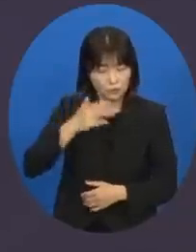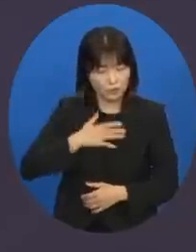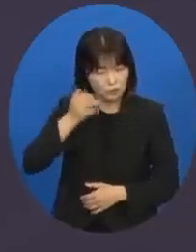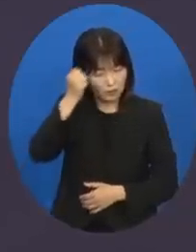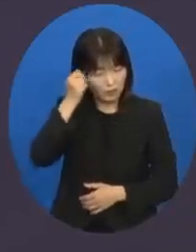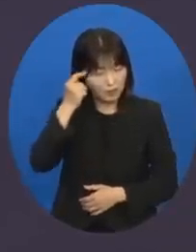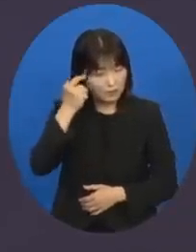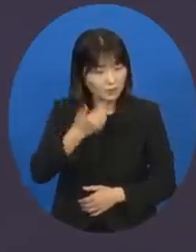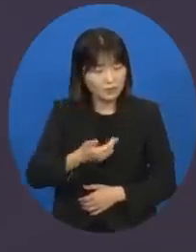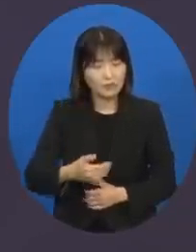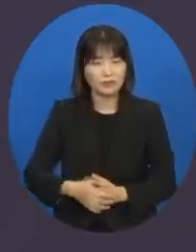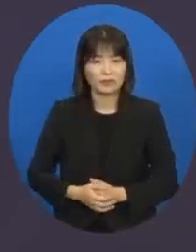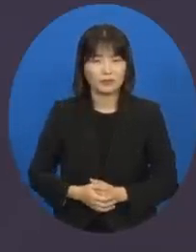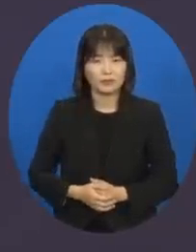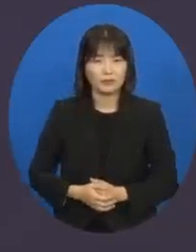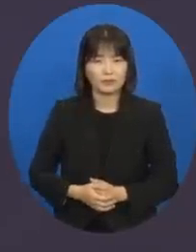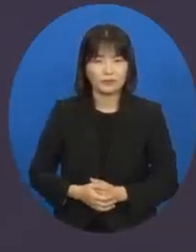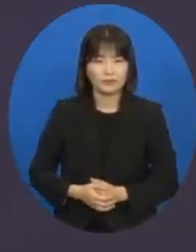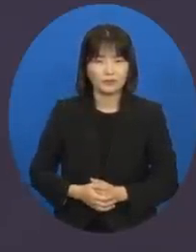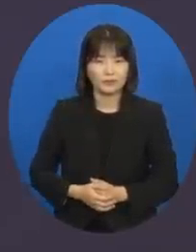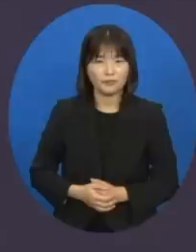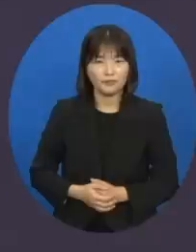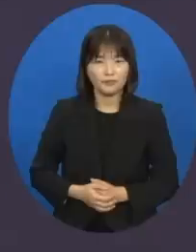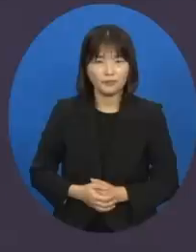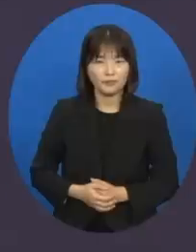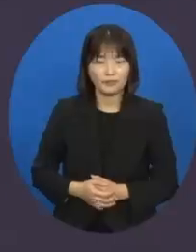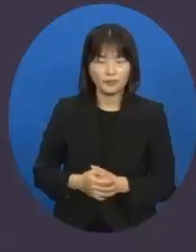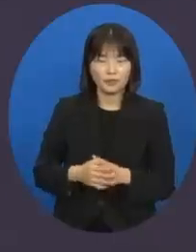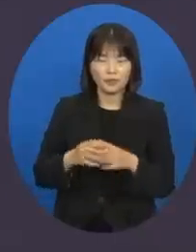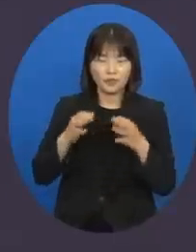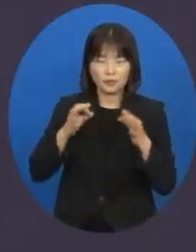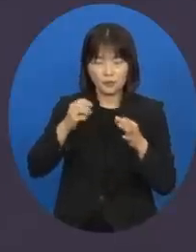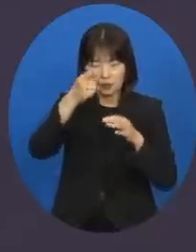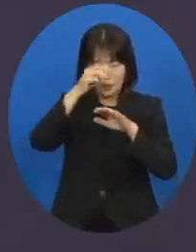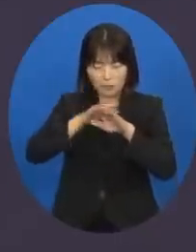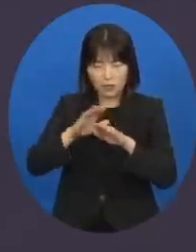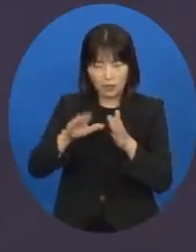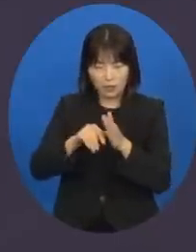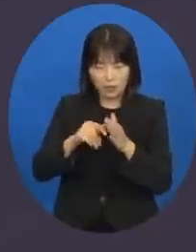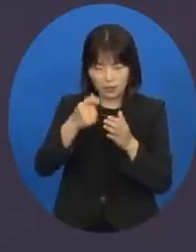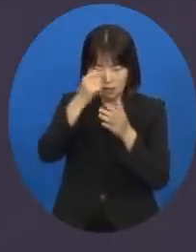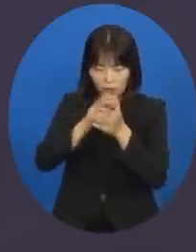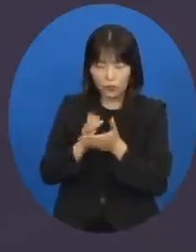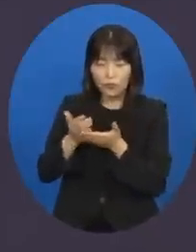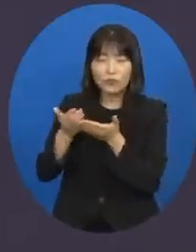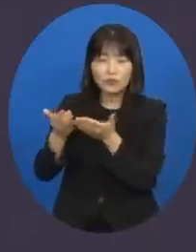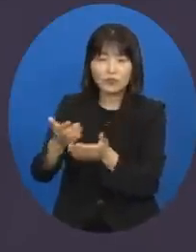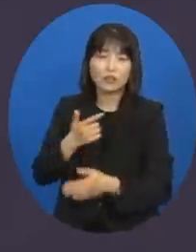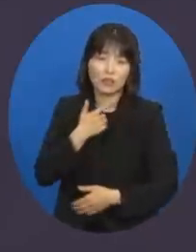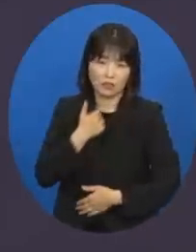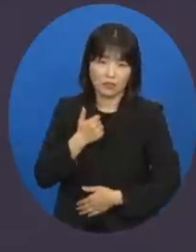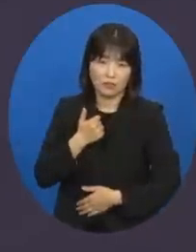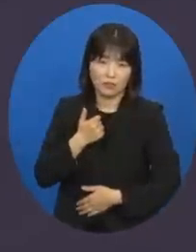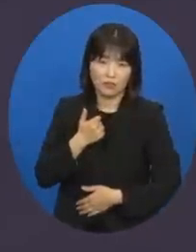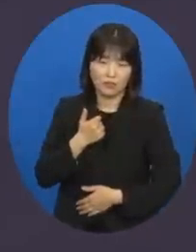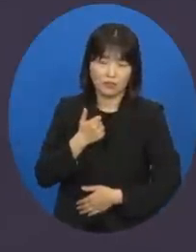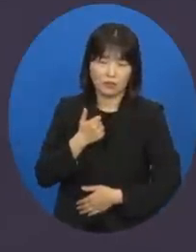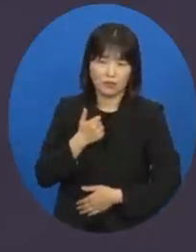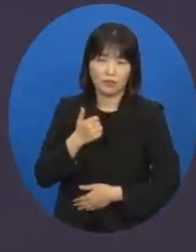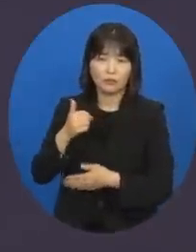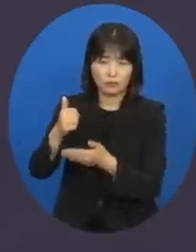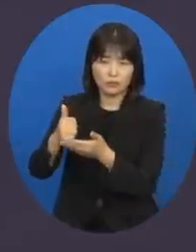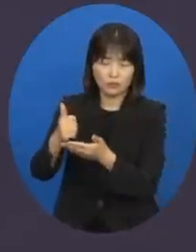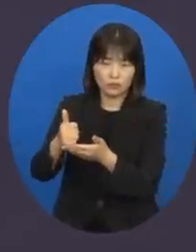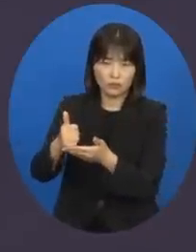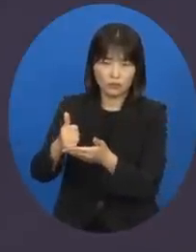기억하십니까? 보니까 예전에 금성 때 기도를 한 번 드렸던 분이셨어요. 운동하는